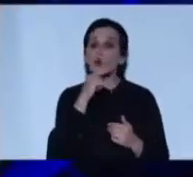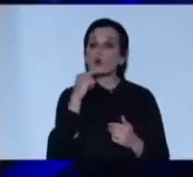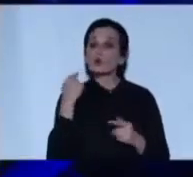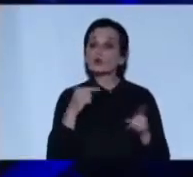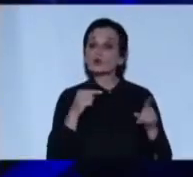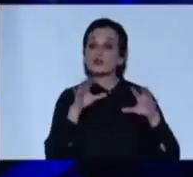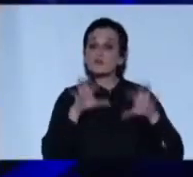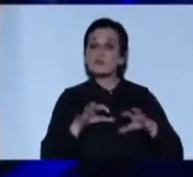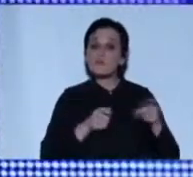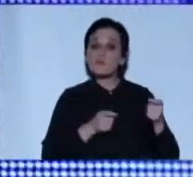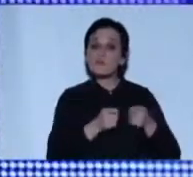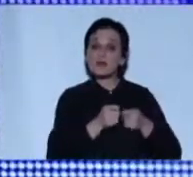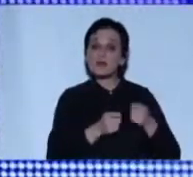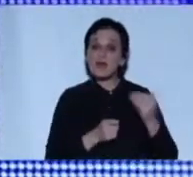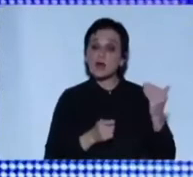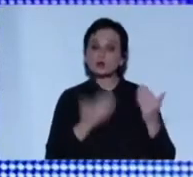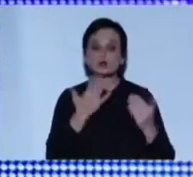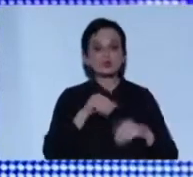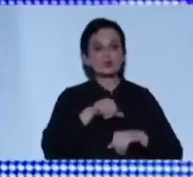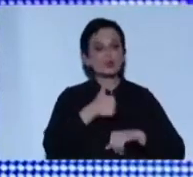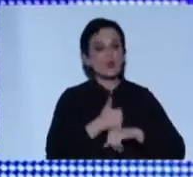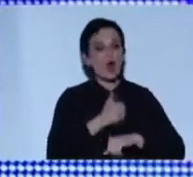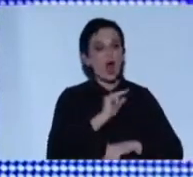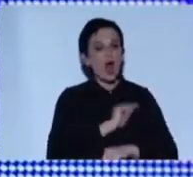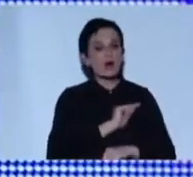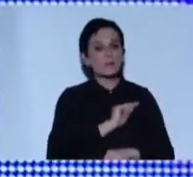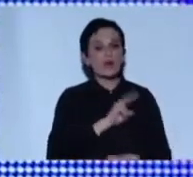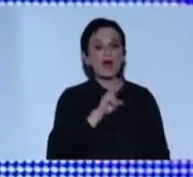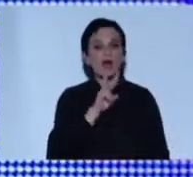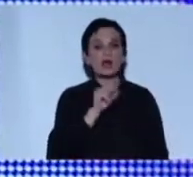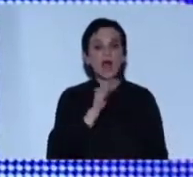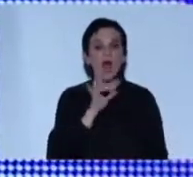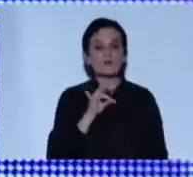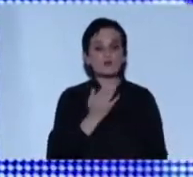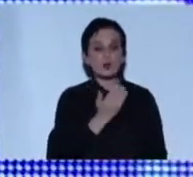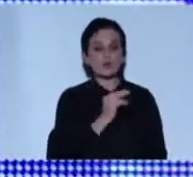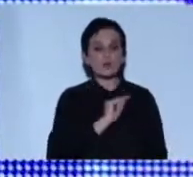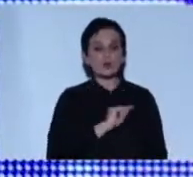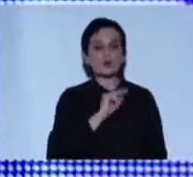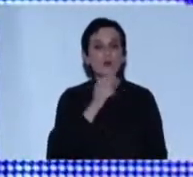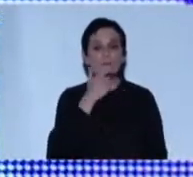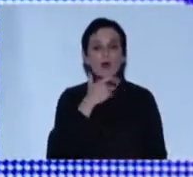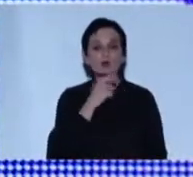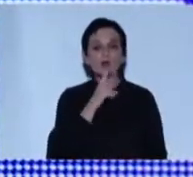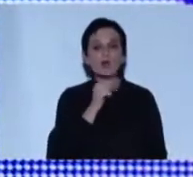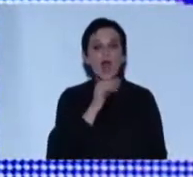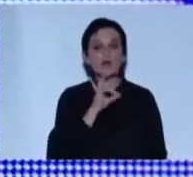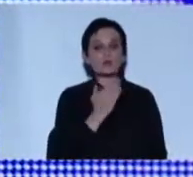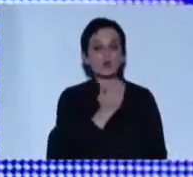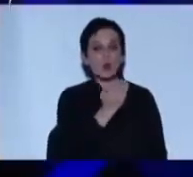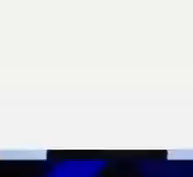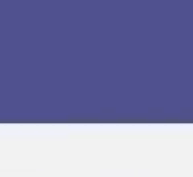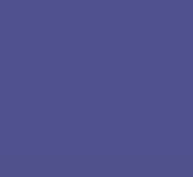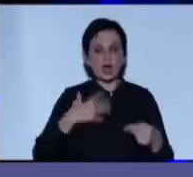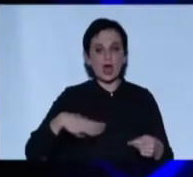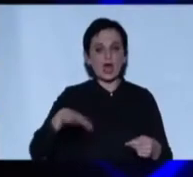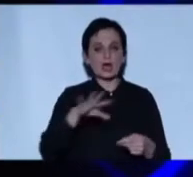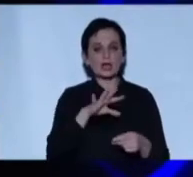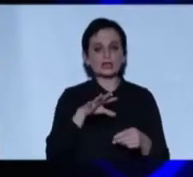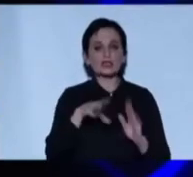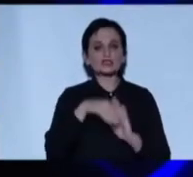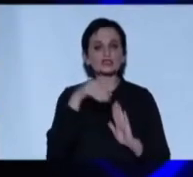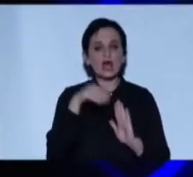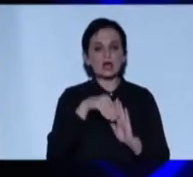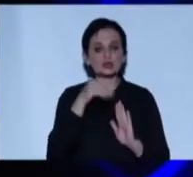თუ მისი ადმინისტრაციისგან, უფრო მეტად რომ დააკომპლექტა. ბატონი ლავროვის უწყებისგან, მან გადაამისამართა წერილი და ბატონი ლავროვის უწყება მოგწერა. გასაგებია. კი ბატონ